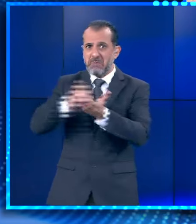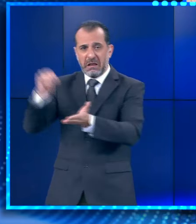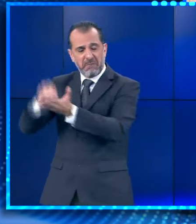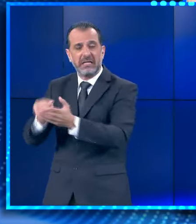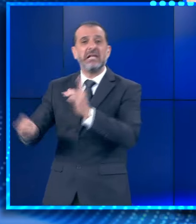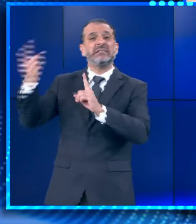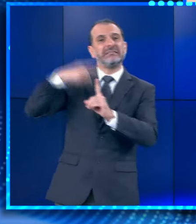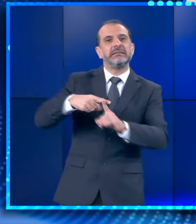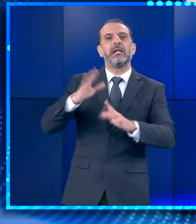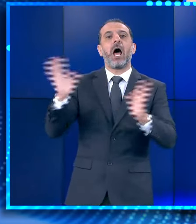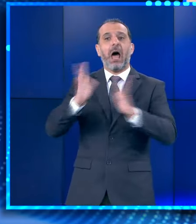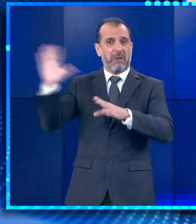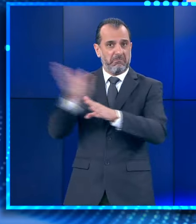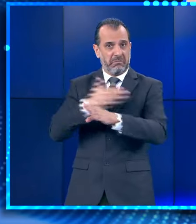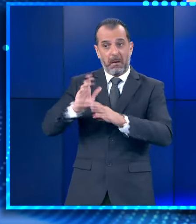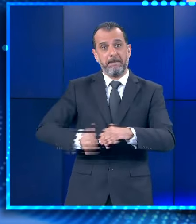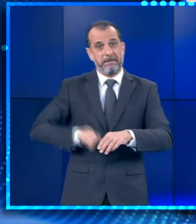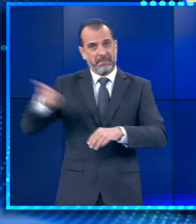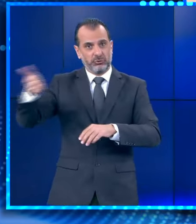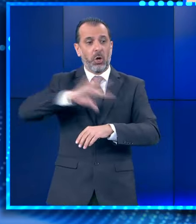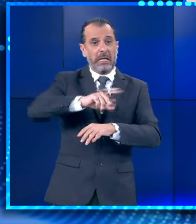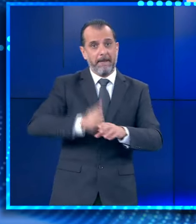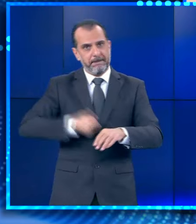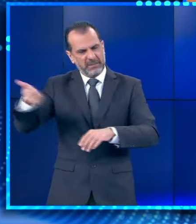της απαλλαγής για την επιστροφή κλοπημαίων.